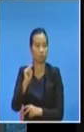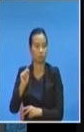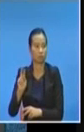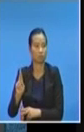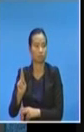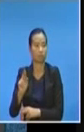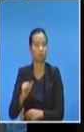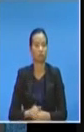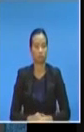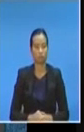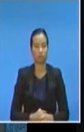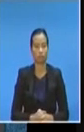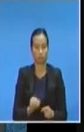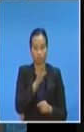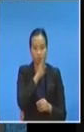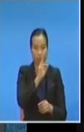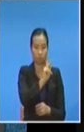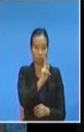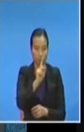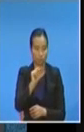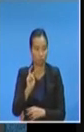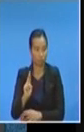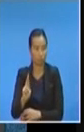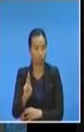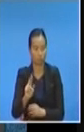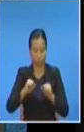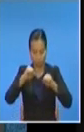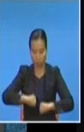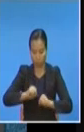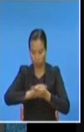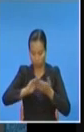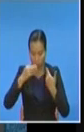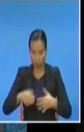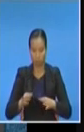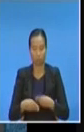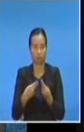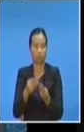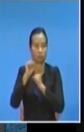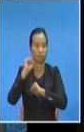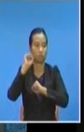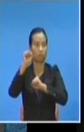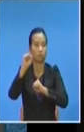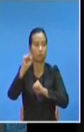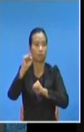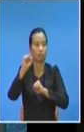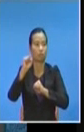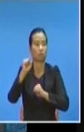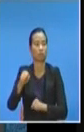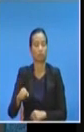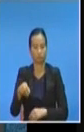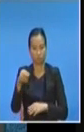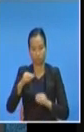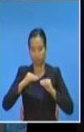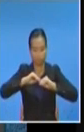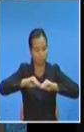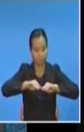การกตรนะครับเมื่อคณะกรรมการกตรเห็นชอบแล้วจะต้องประกาศหลักเกณฑ์นี้ให้เป็นที่รับทราบทั่วกันเป็นสาธารณะนะ